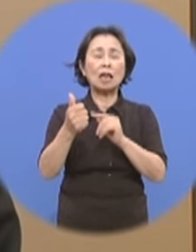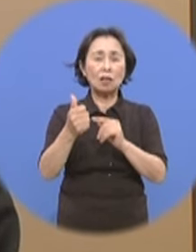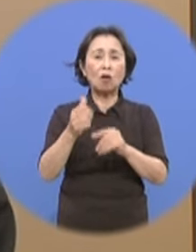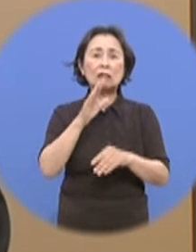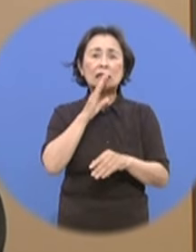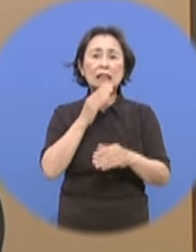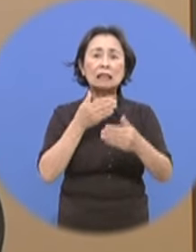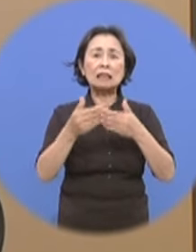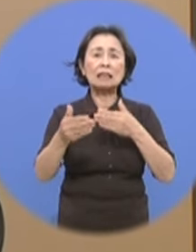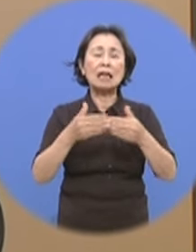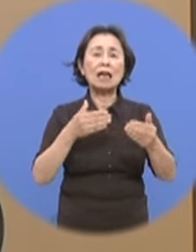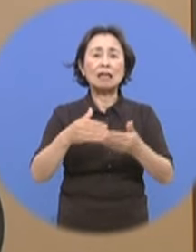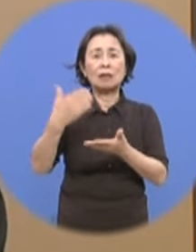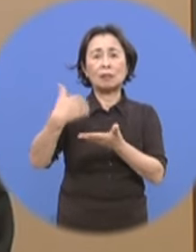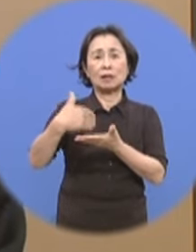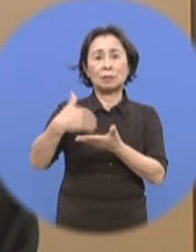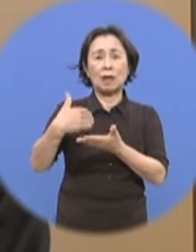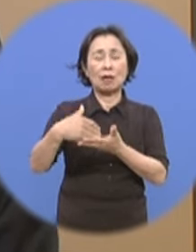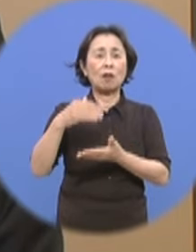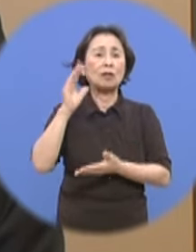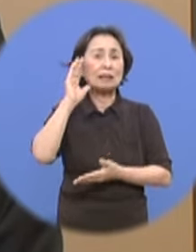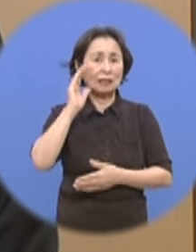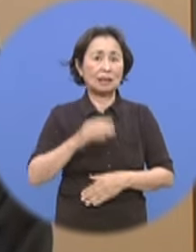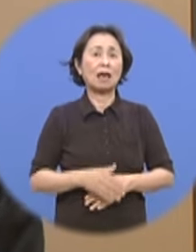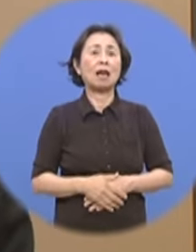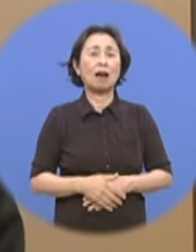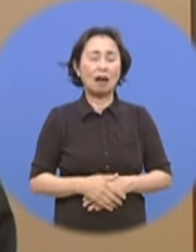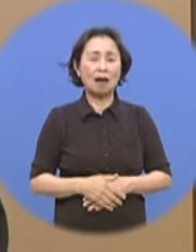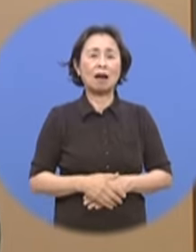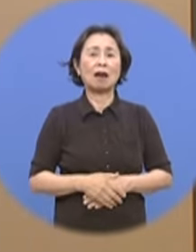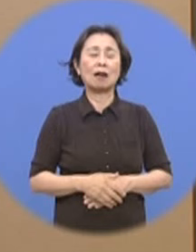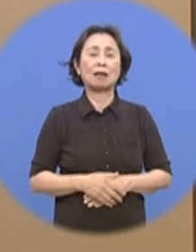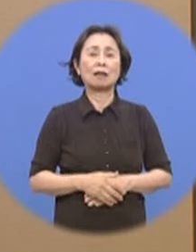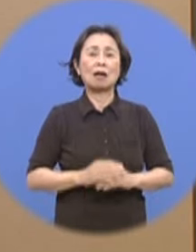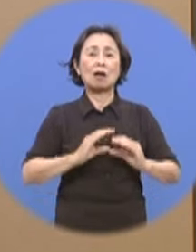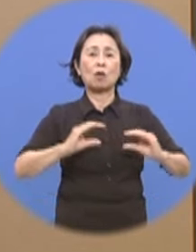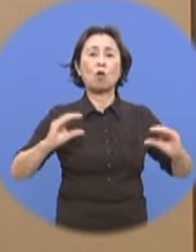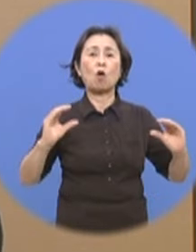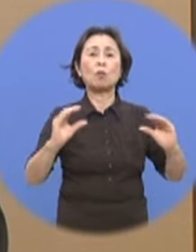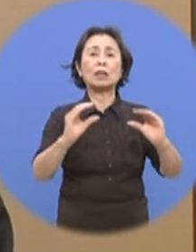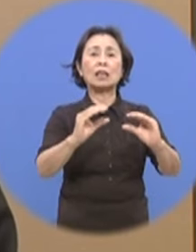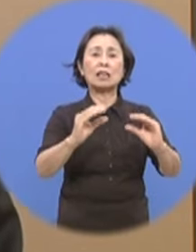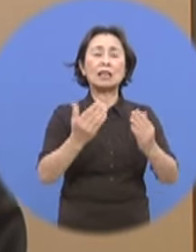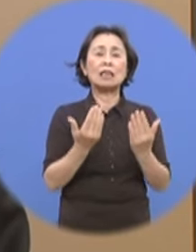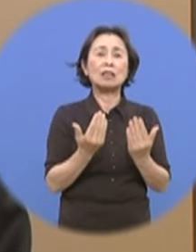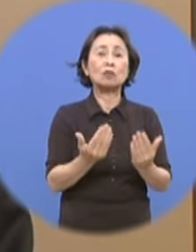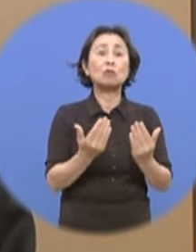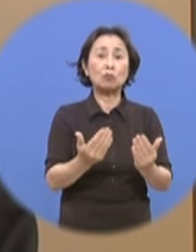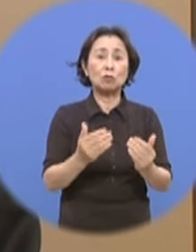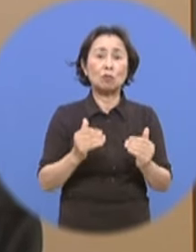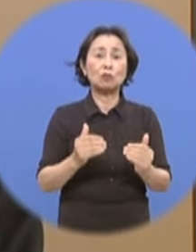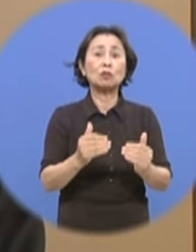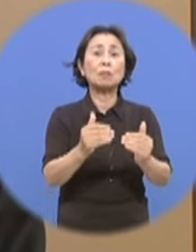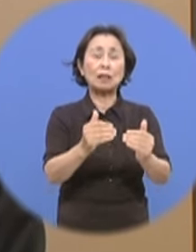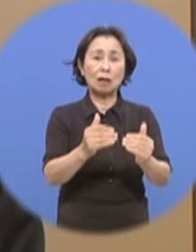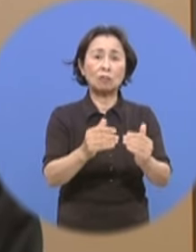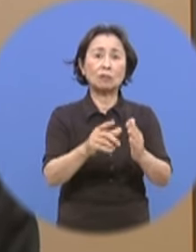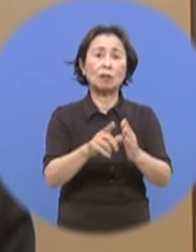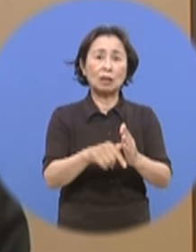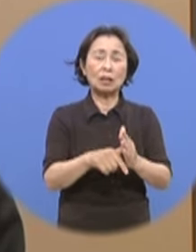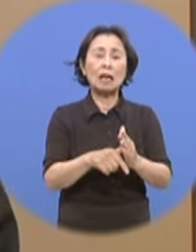実践え聞かせてもらってえやはりコミュニティスクールをえ推進する中で